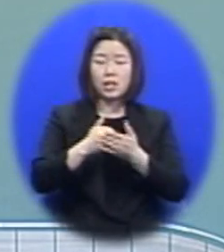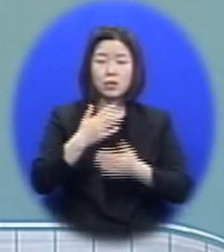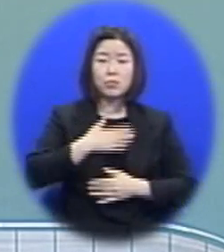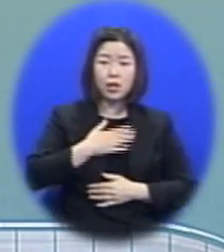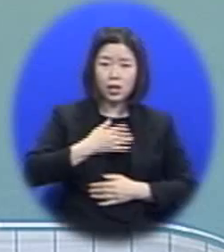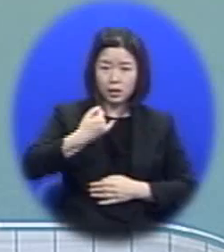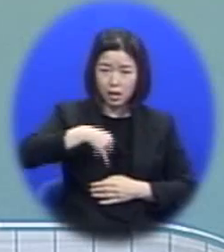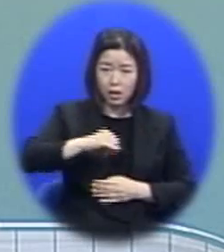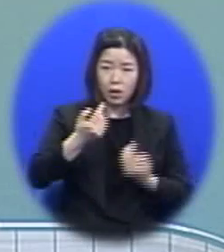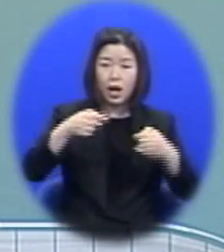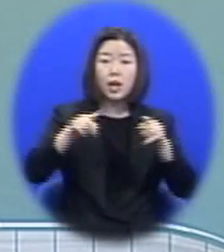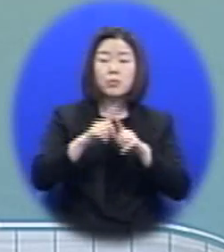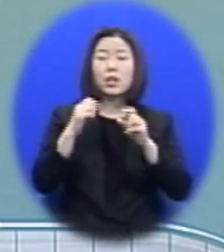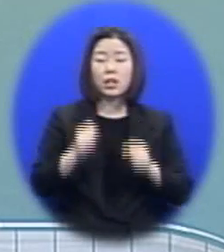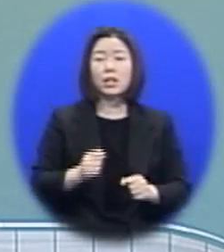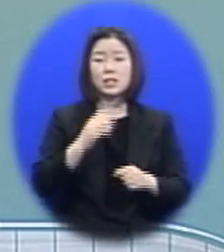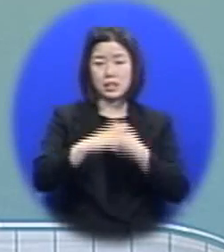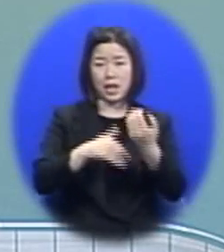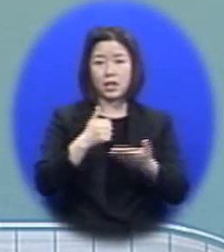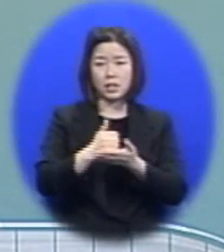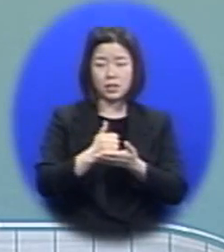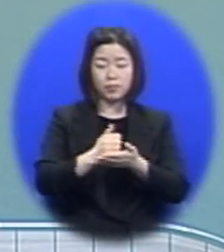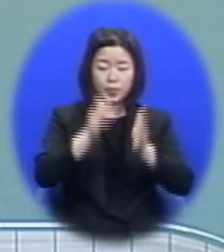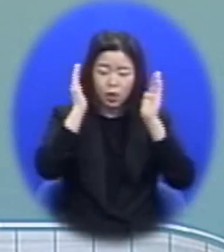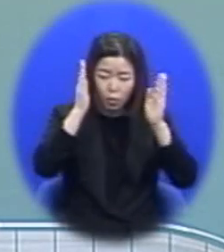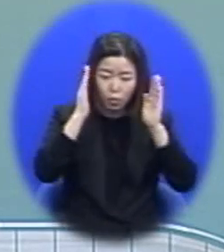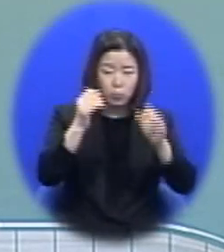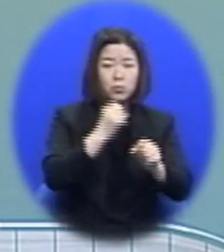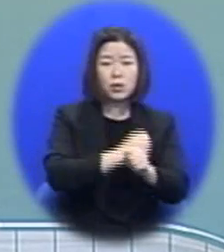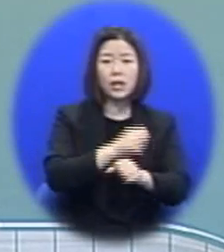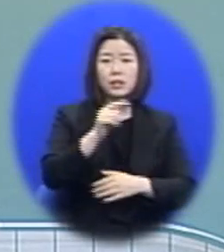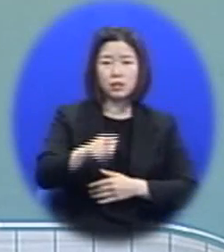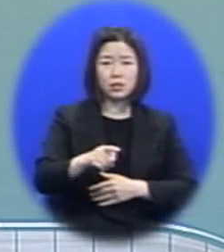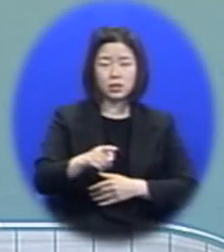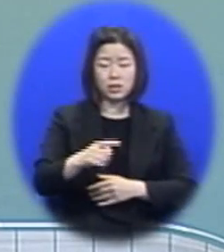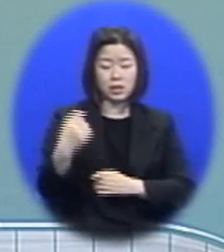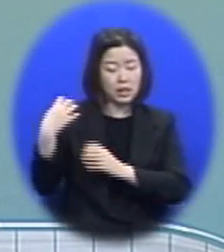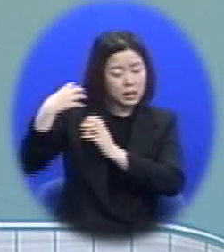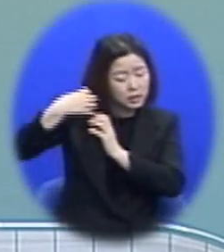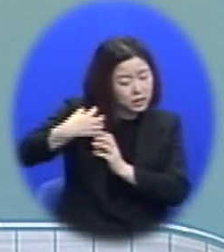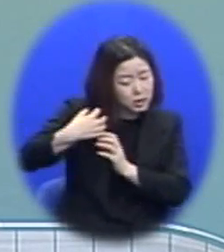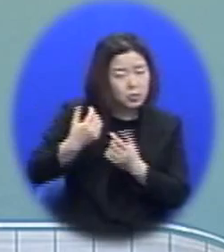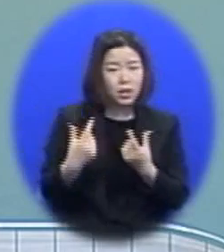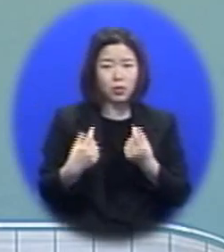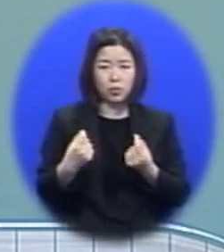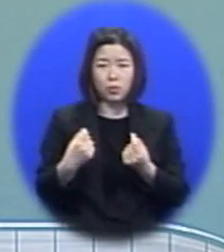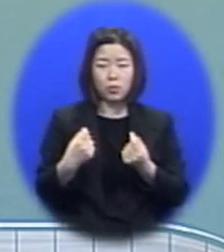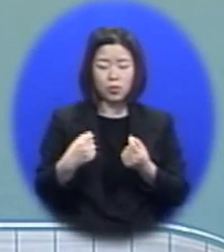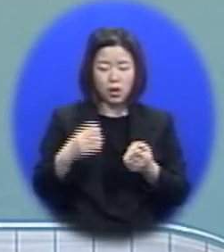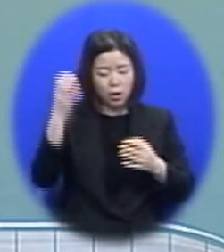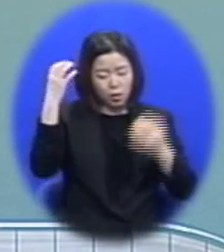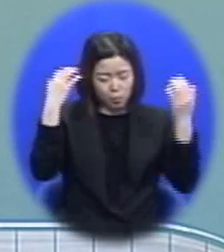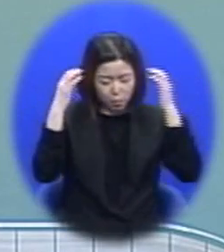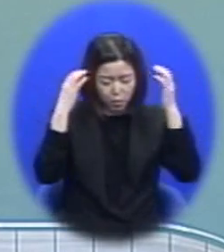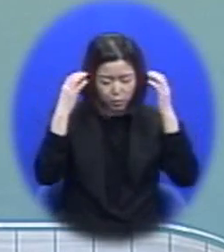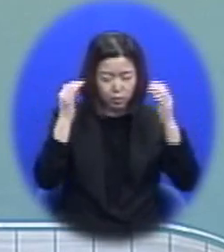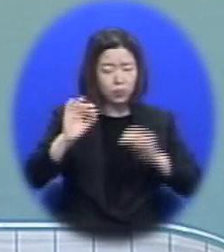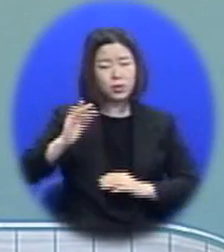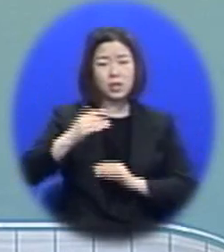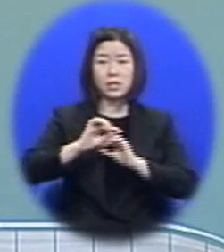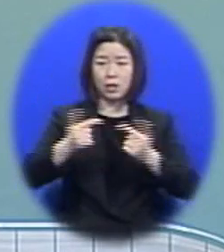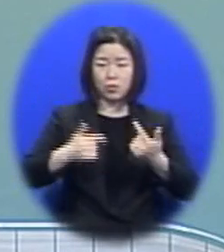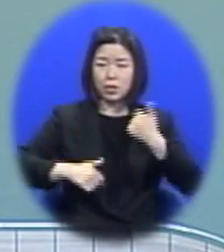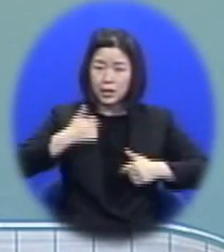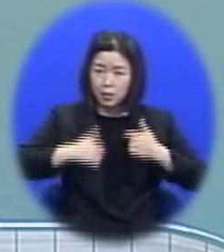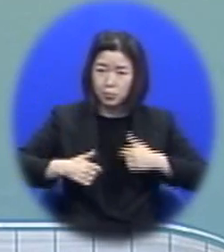계신 하나님 공부하는 것이 짐스럽게 되지 않도록 기쁨이